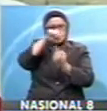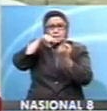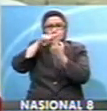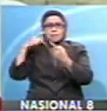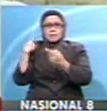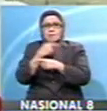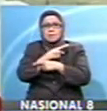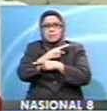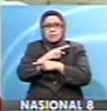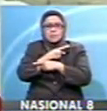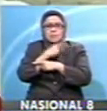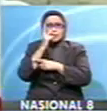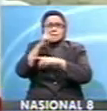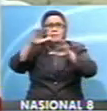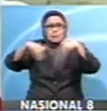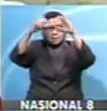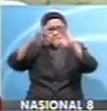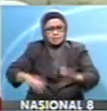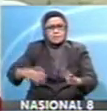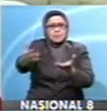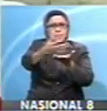the sour reven